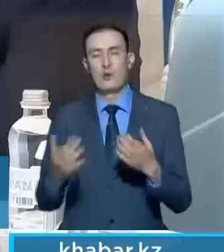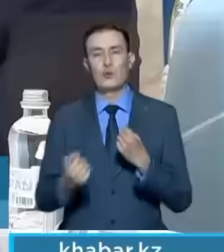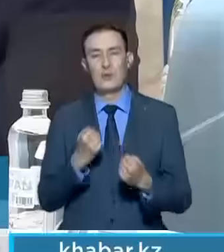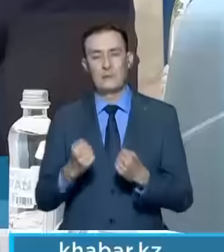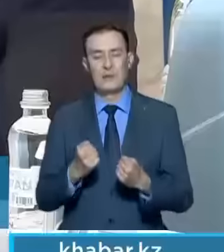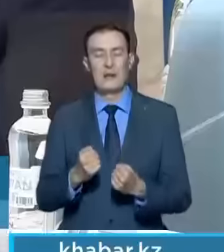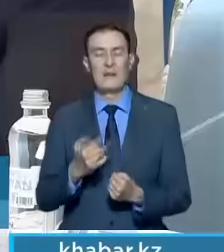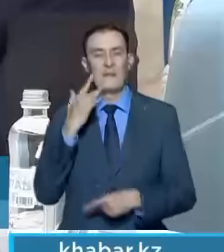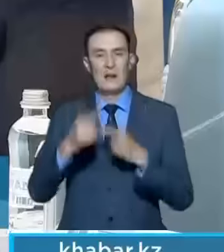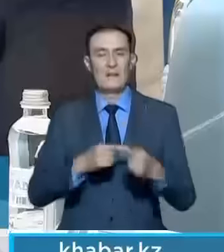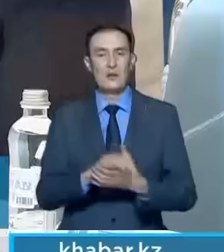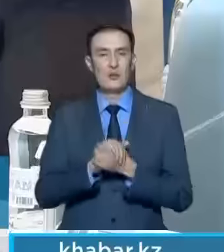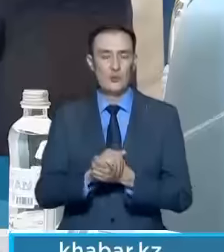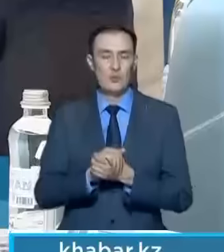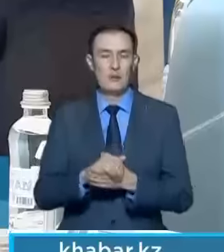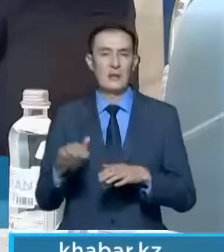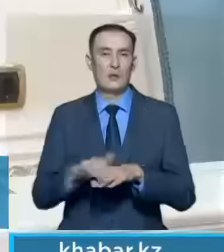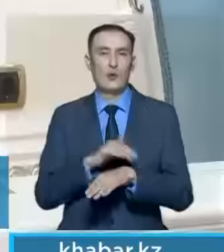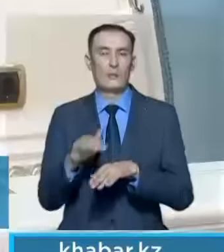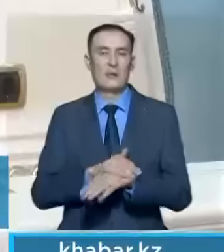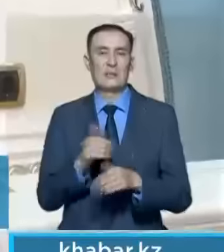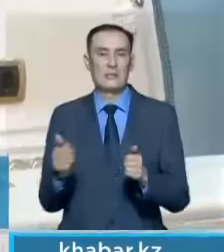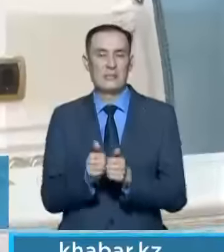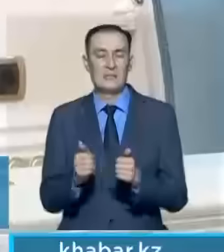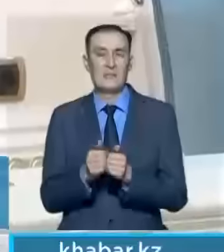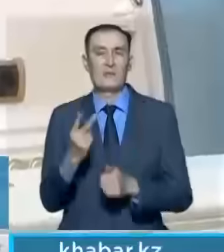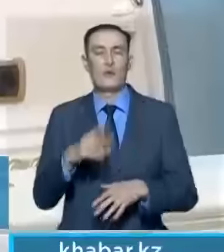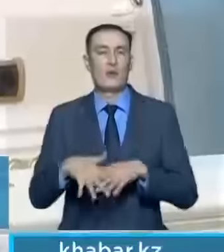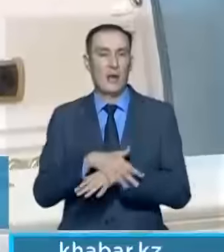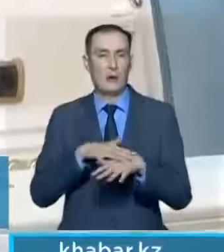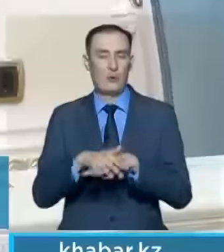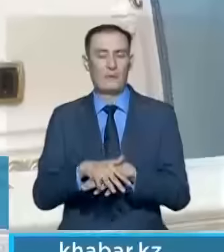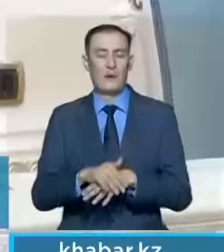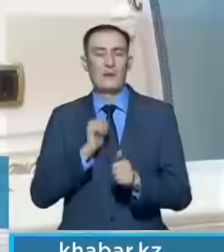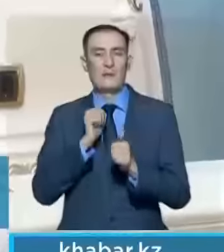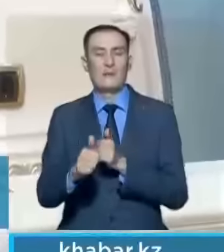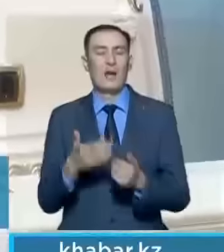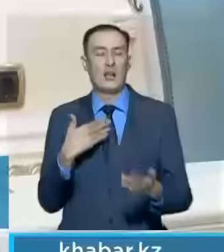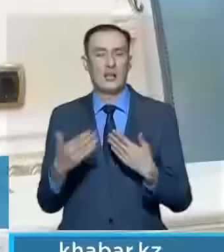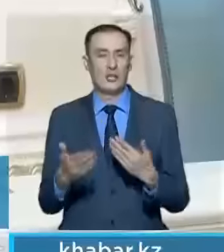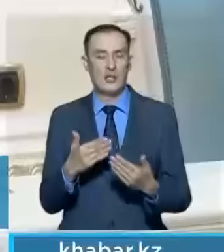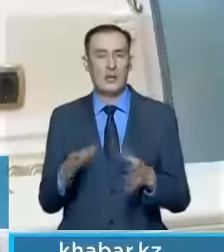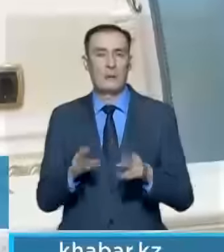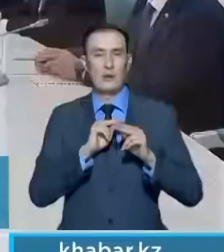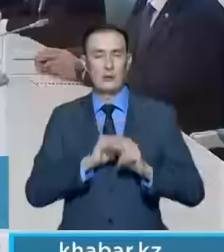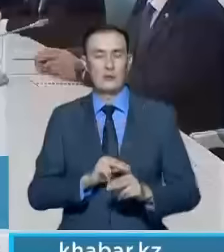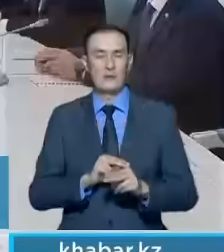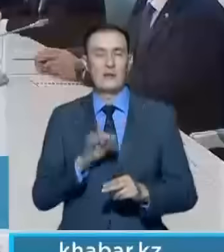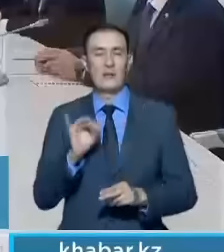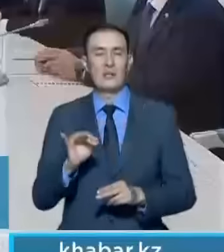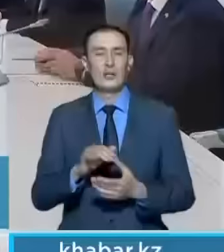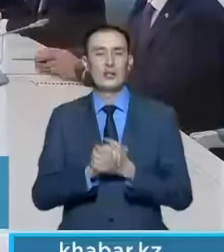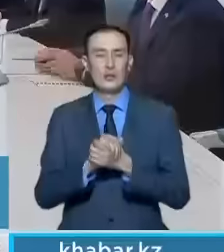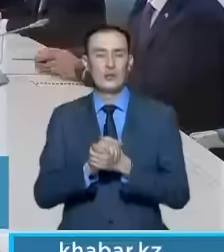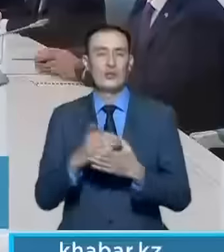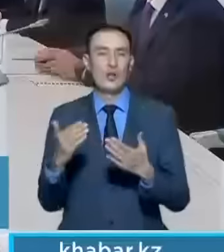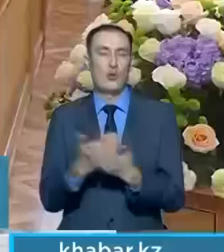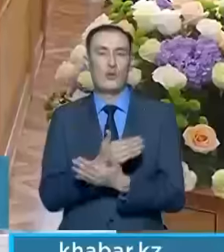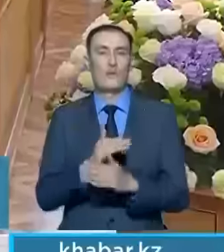укрепит многовековые узы дружбы и добрососедства между двумя народами, выведет отношения стратегического партнерства и союзничества на